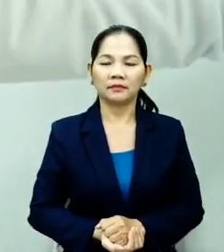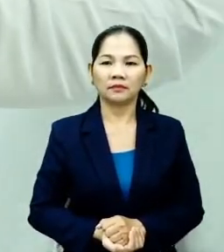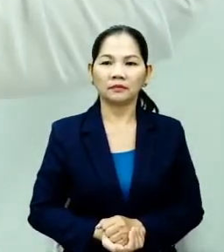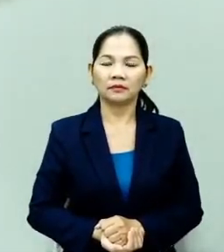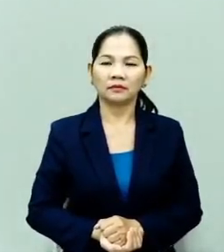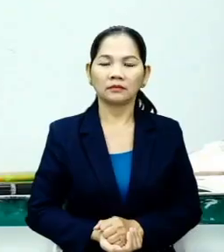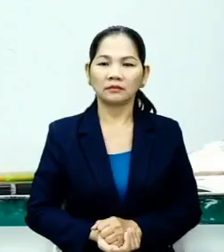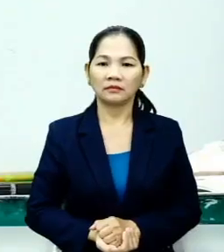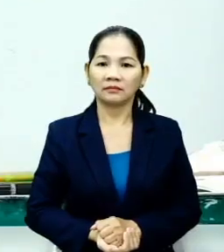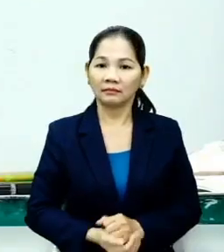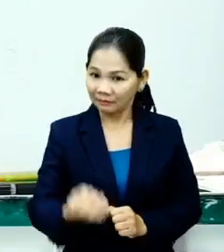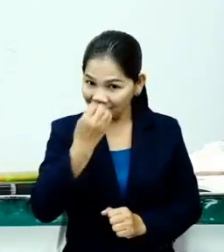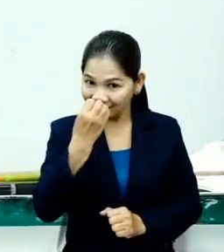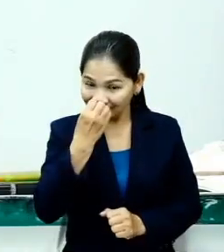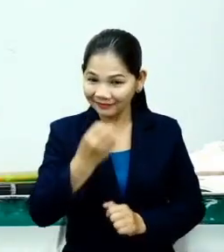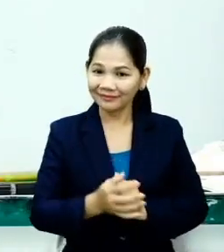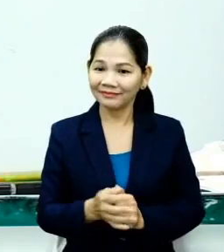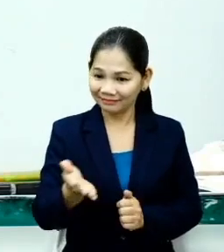con thử lập nhà mặt tê thế con.